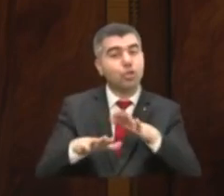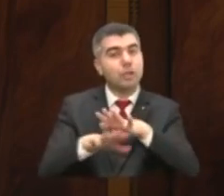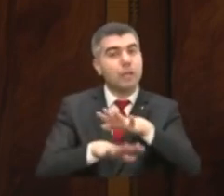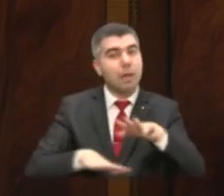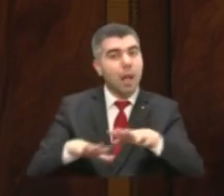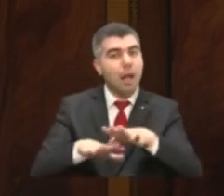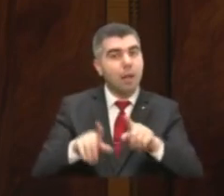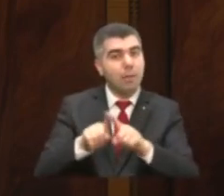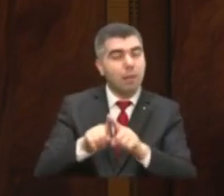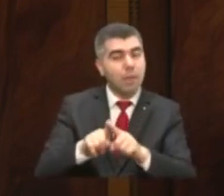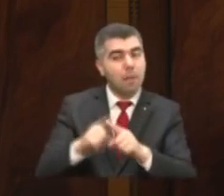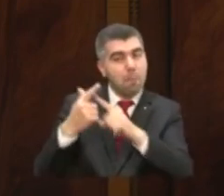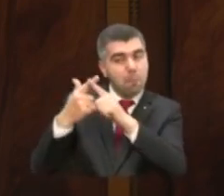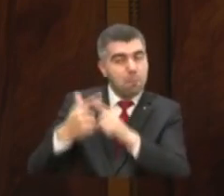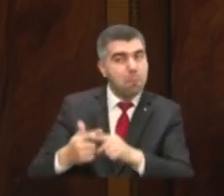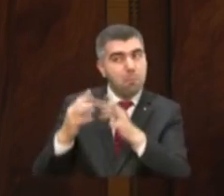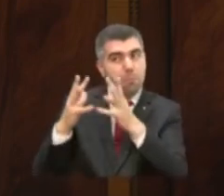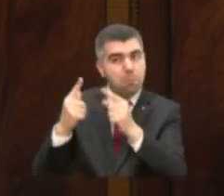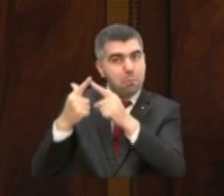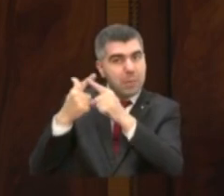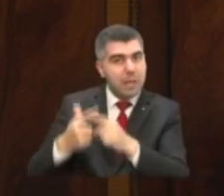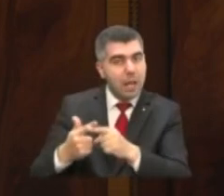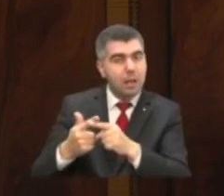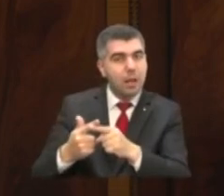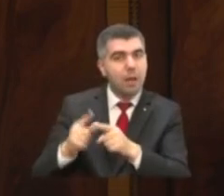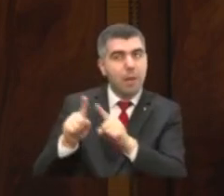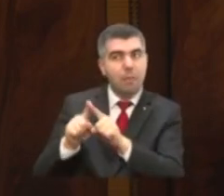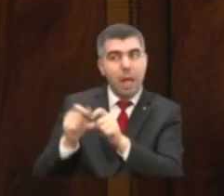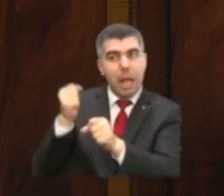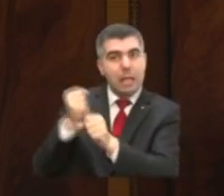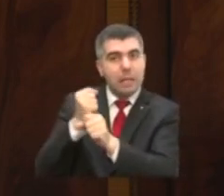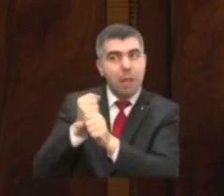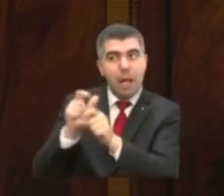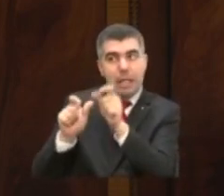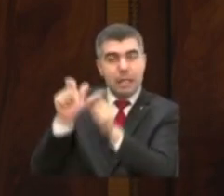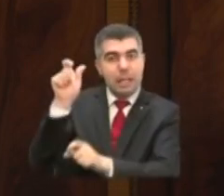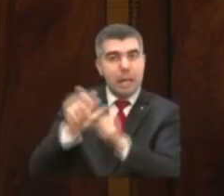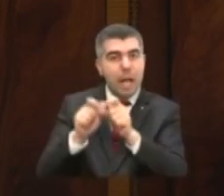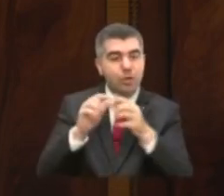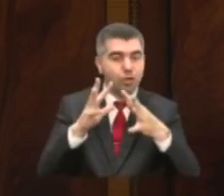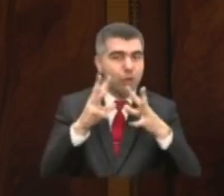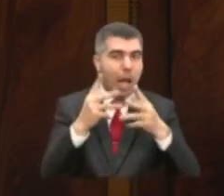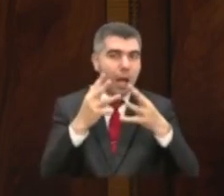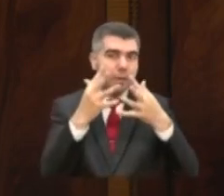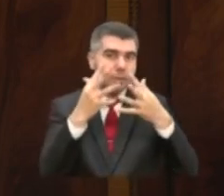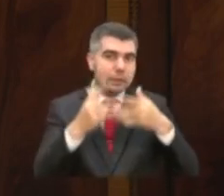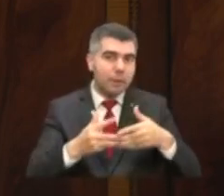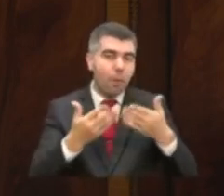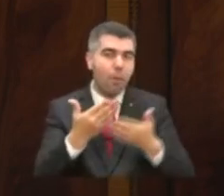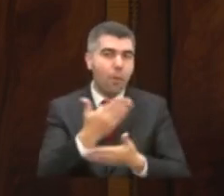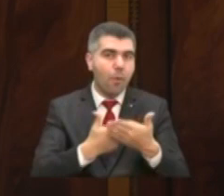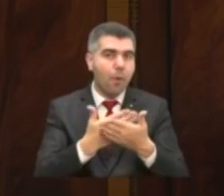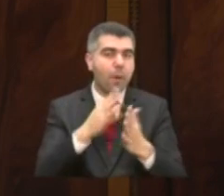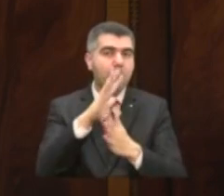بالأرقام، ميزانيات ثبت، بعدد المناصب المحدثة بالأرقام مرة أخرى ثبت، بعدد البرامج التي تحدثت عن بعضها،